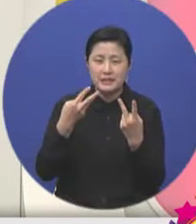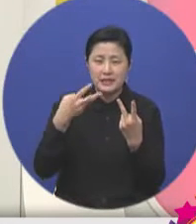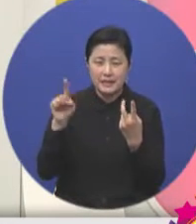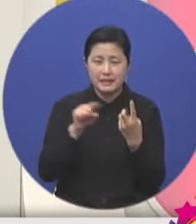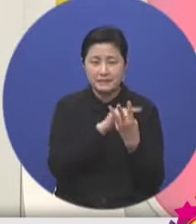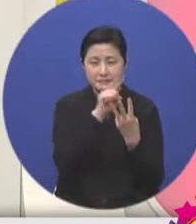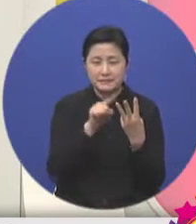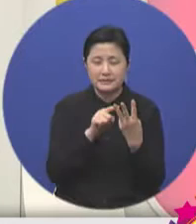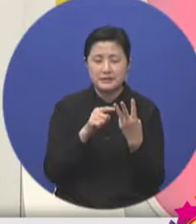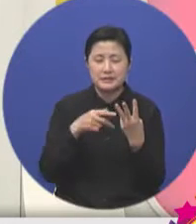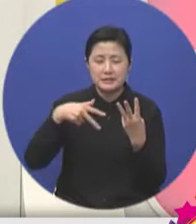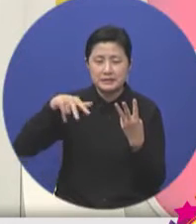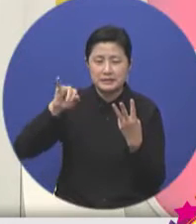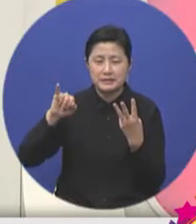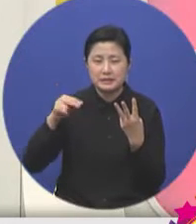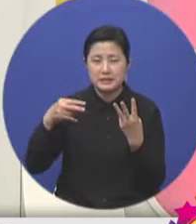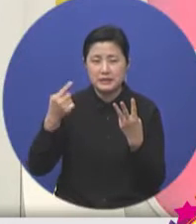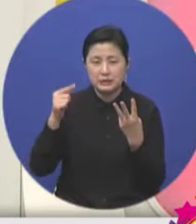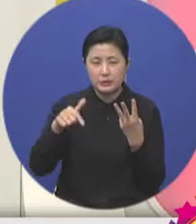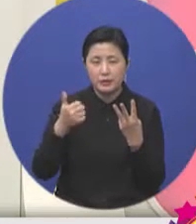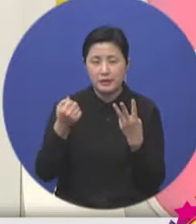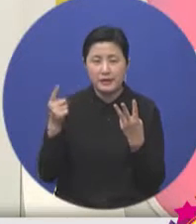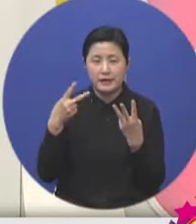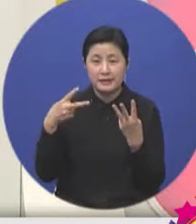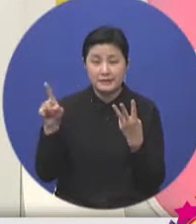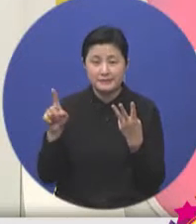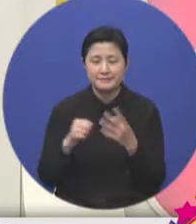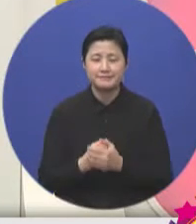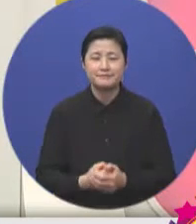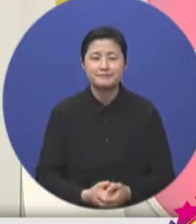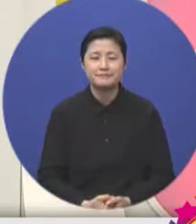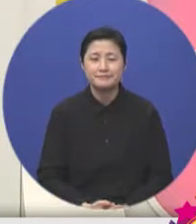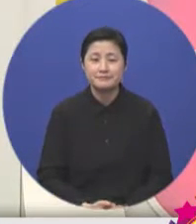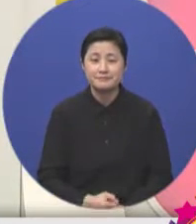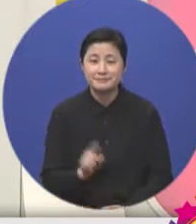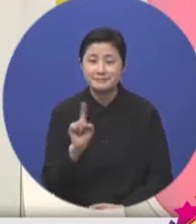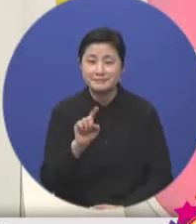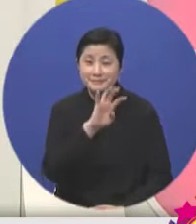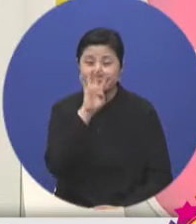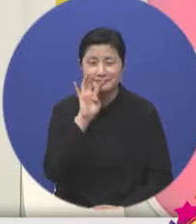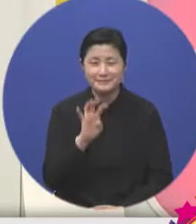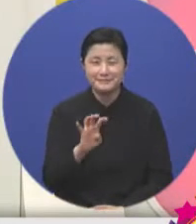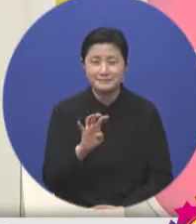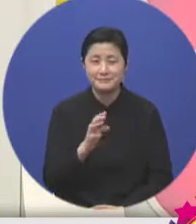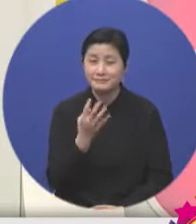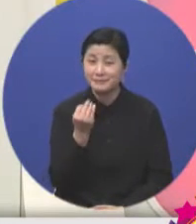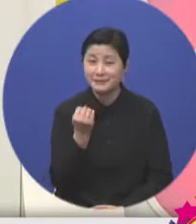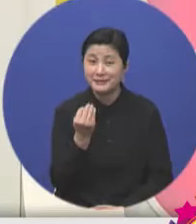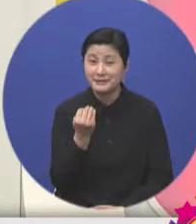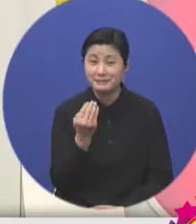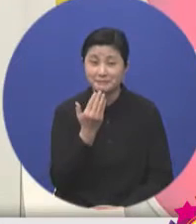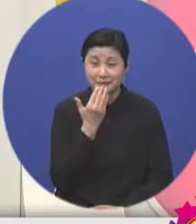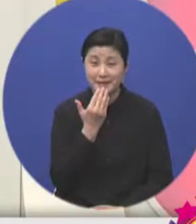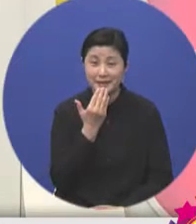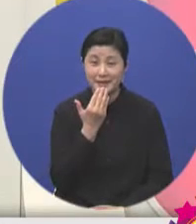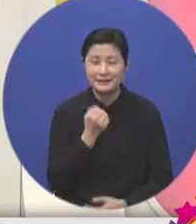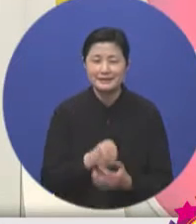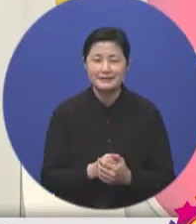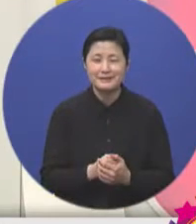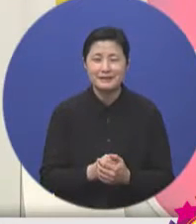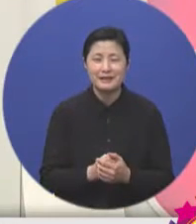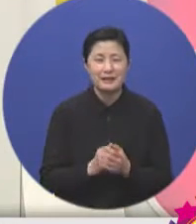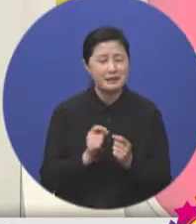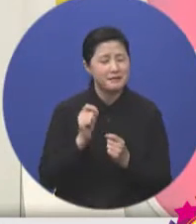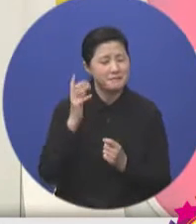모질다. 3번. 지독하다. 지독하다. 뭘까요? 과연 몇 번일까요?